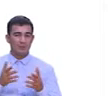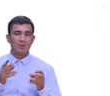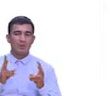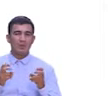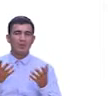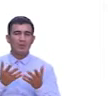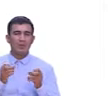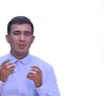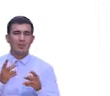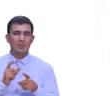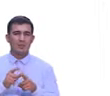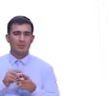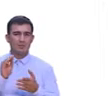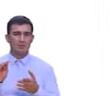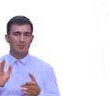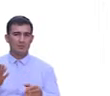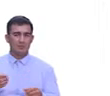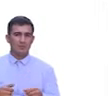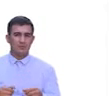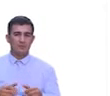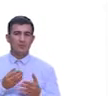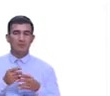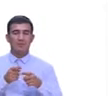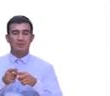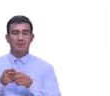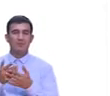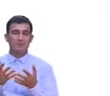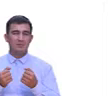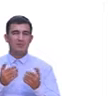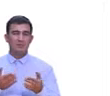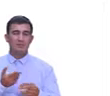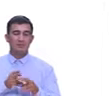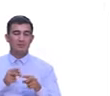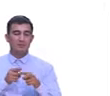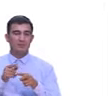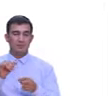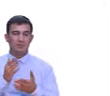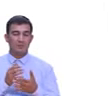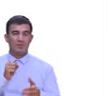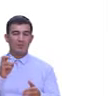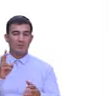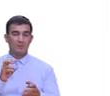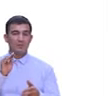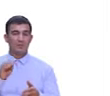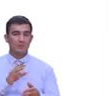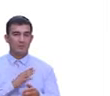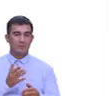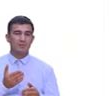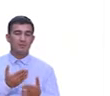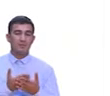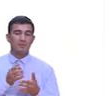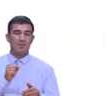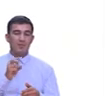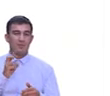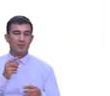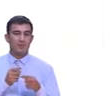qanday belgilanadi? Mana biz kesma oldiga kesmamizni AB deb belgiladik. Va bu